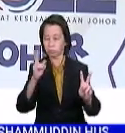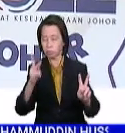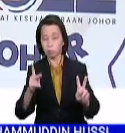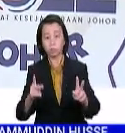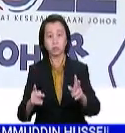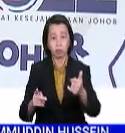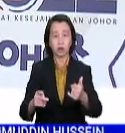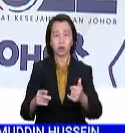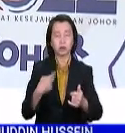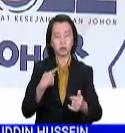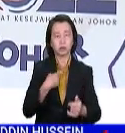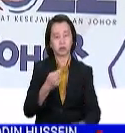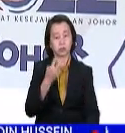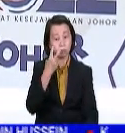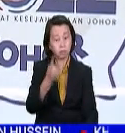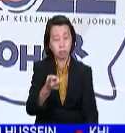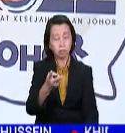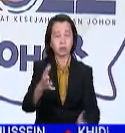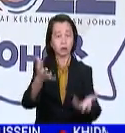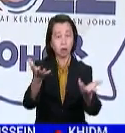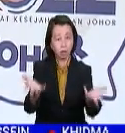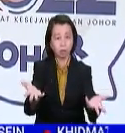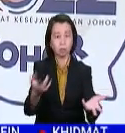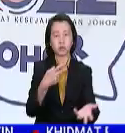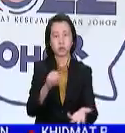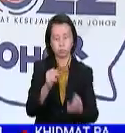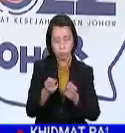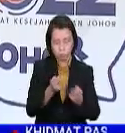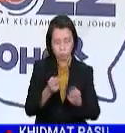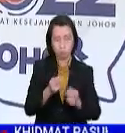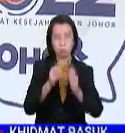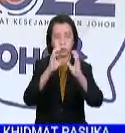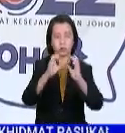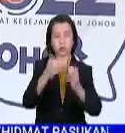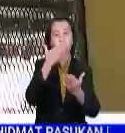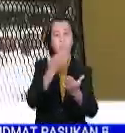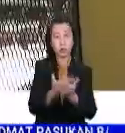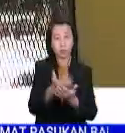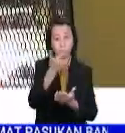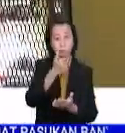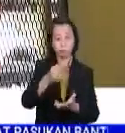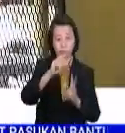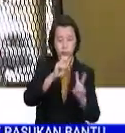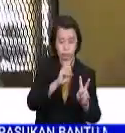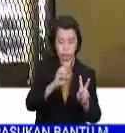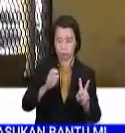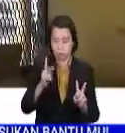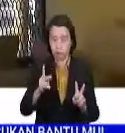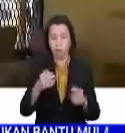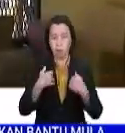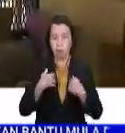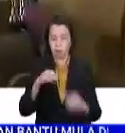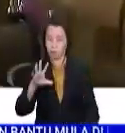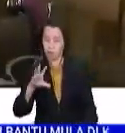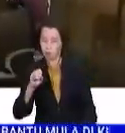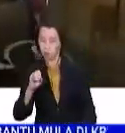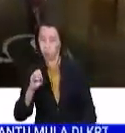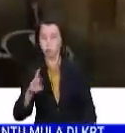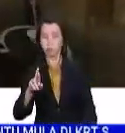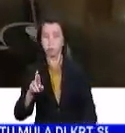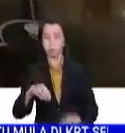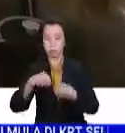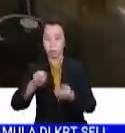akan lihat bagaimana untuk kita uruskan secara baik, kerana di situ ada RM50,000 untuk pemberian